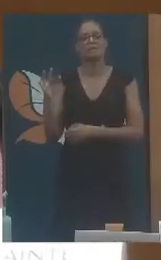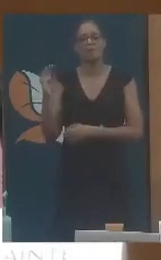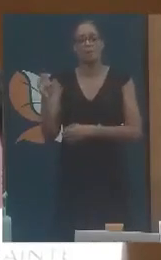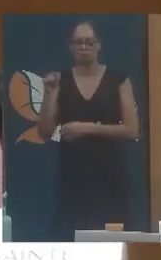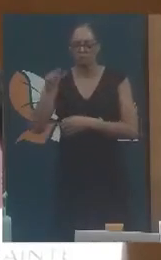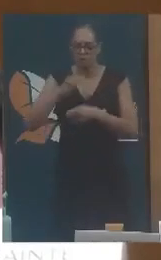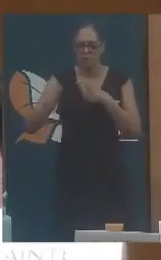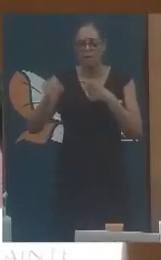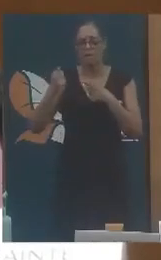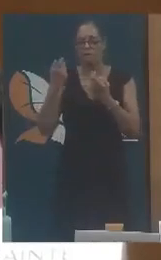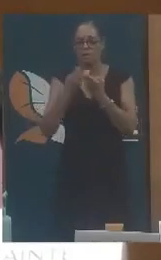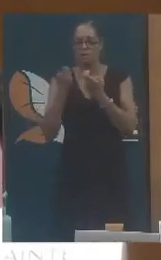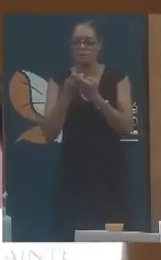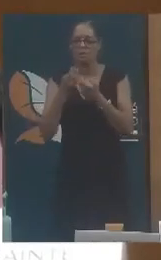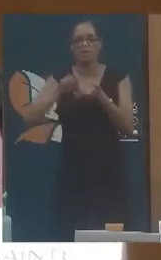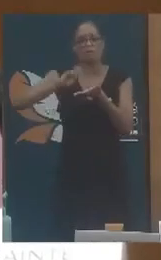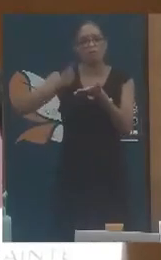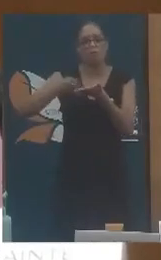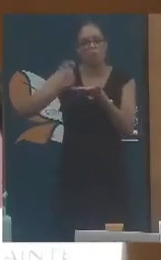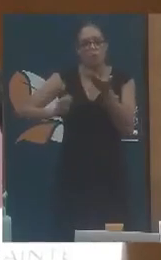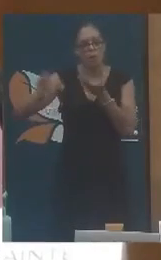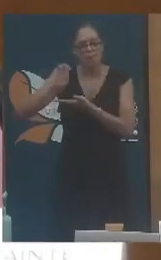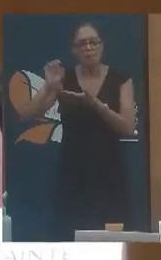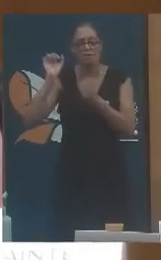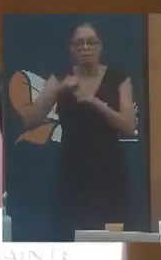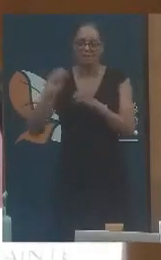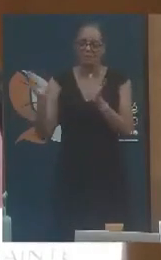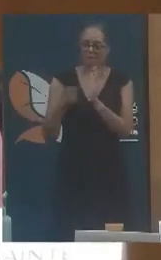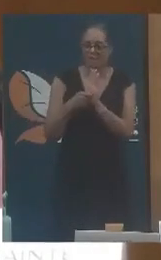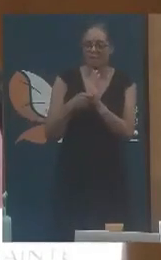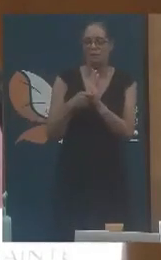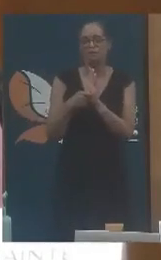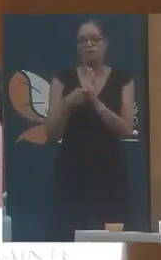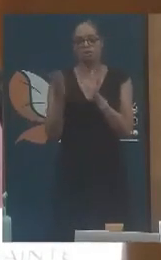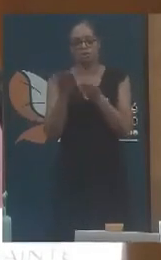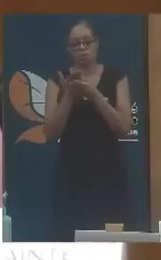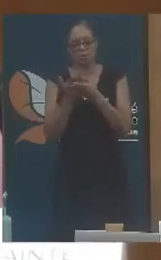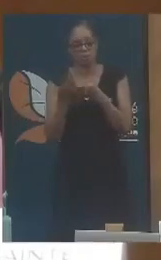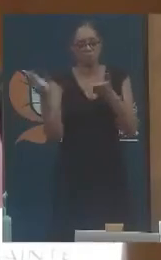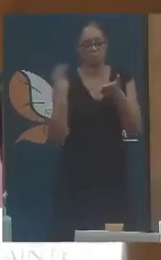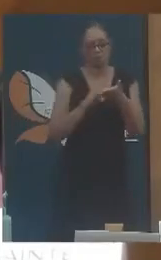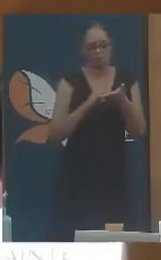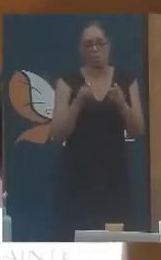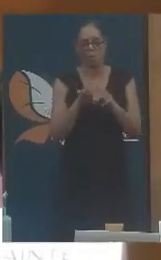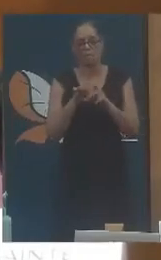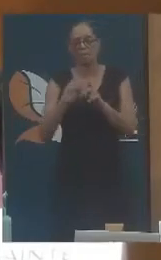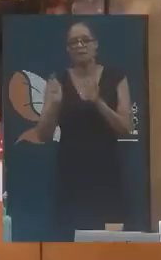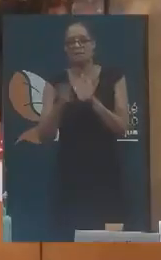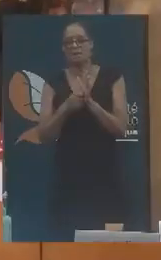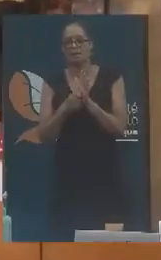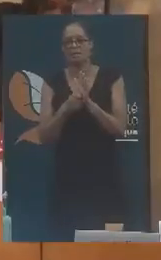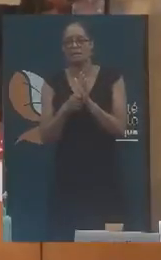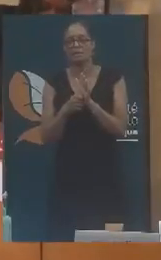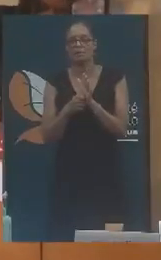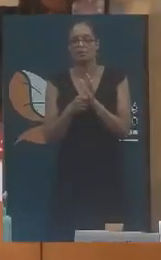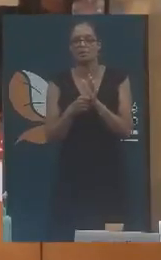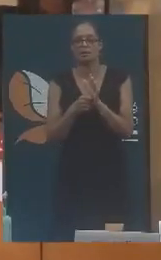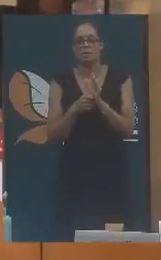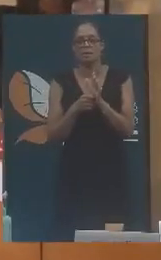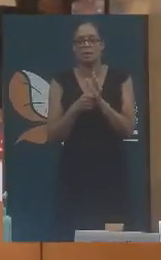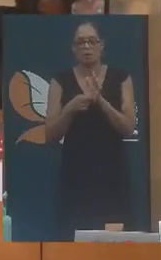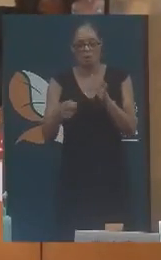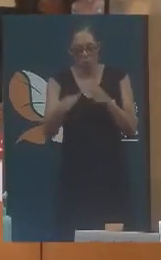fiches d'instruction pour les fonds européens, on inscrit la date d'introduction du dossier et on inscrit la date de la